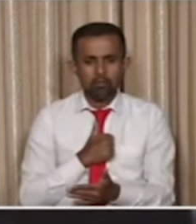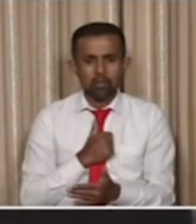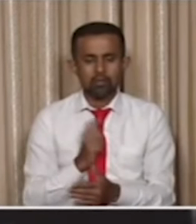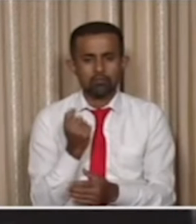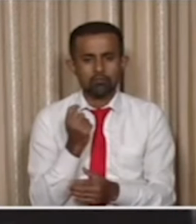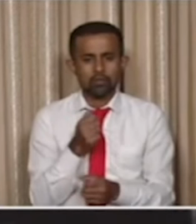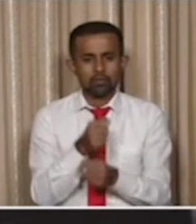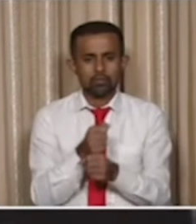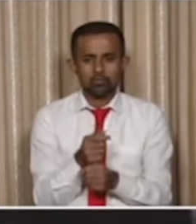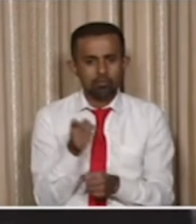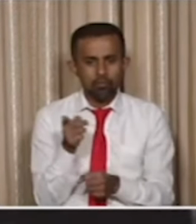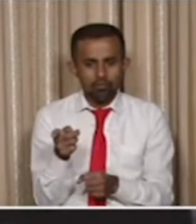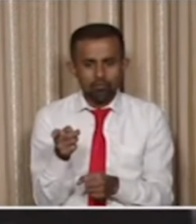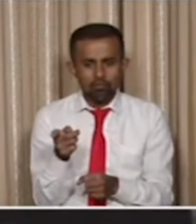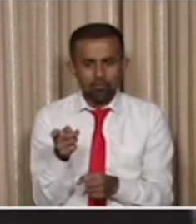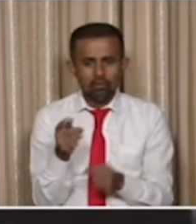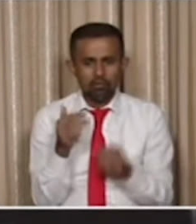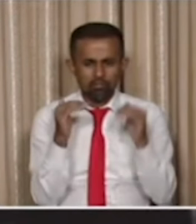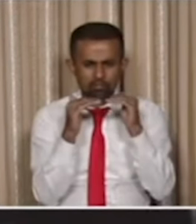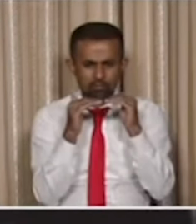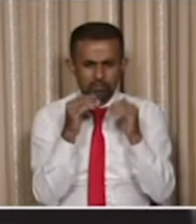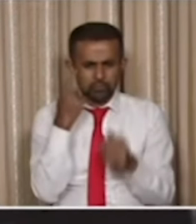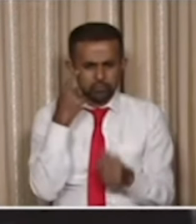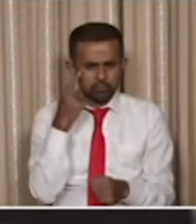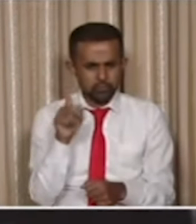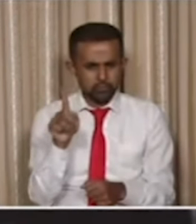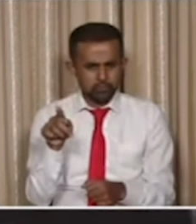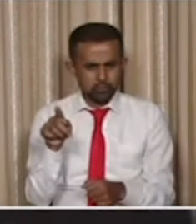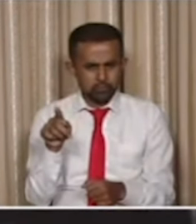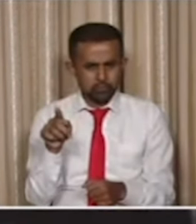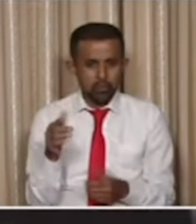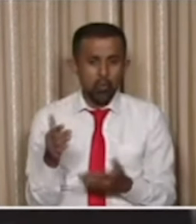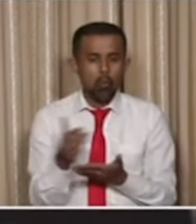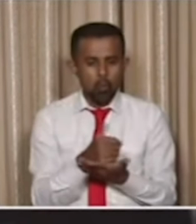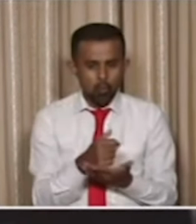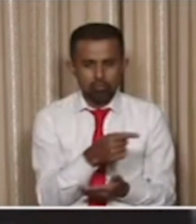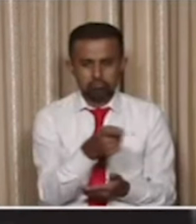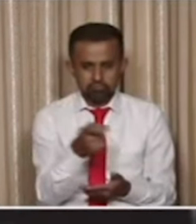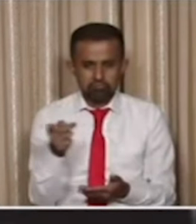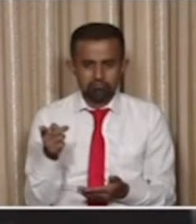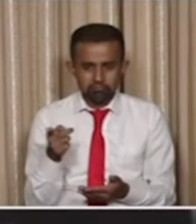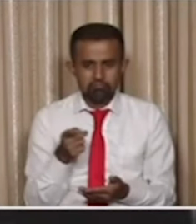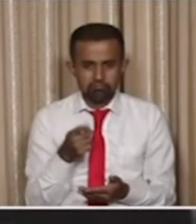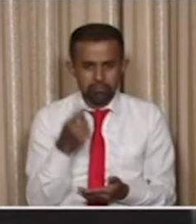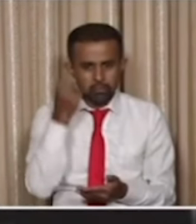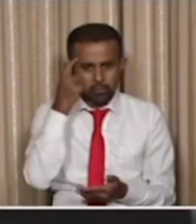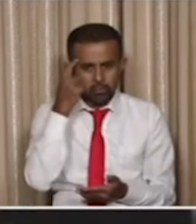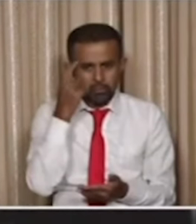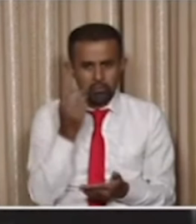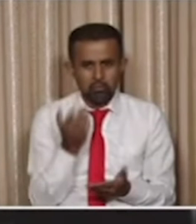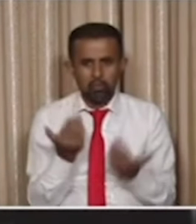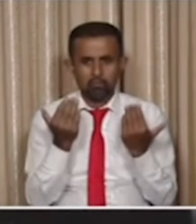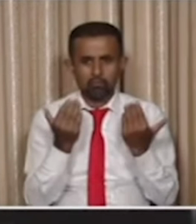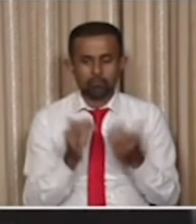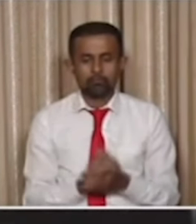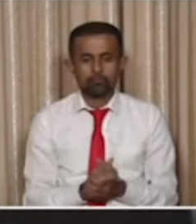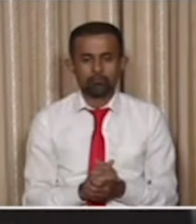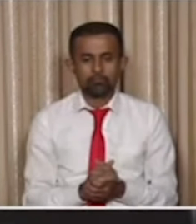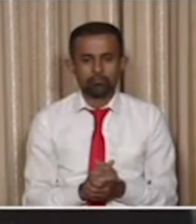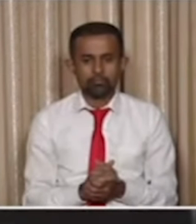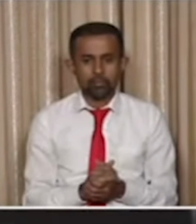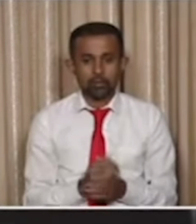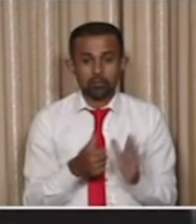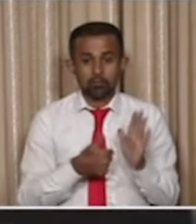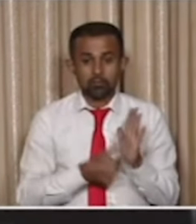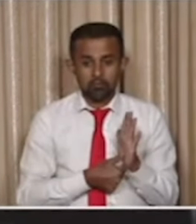කරගත්ත ආණ්ඩුවක්ද කියන සාධාරණ සැකය මේ රටේ ඕනෑම පුරවැසියෙක්ගේ මනස මතු වෙනවා ඒ නිසා මේ